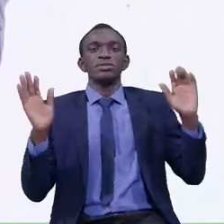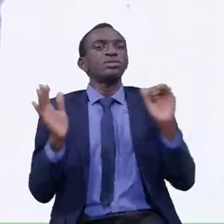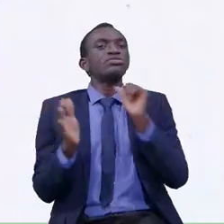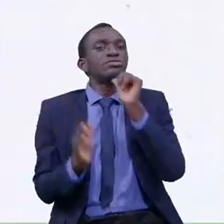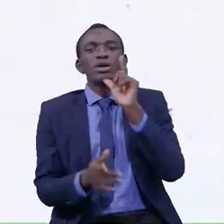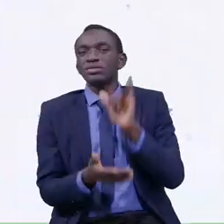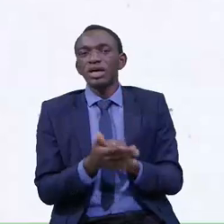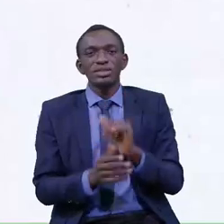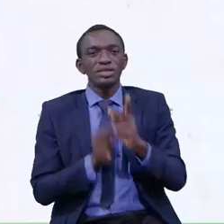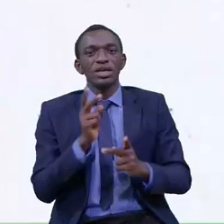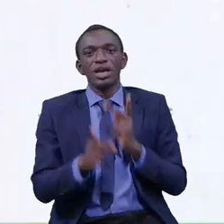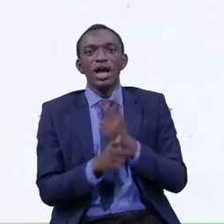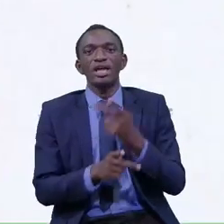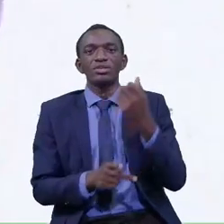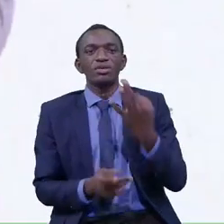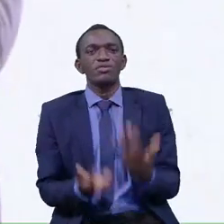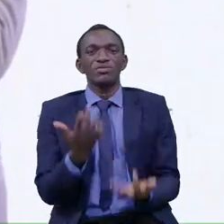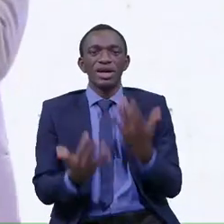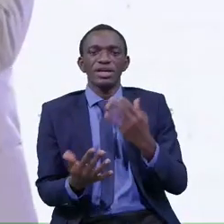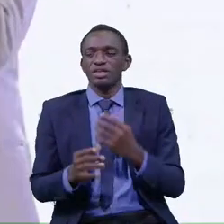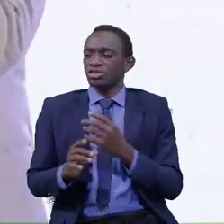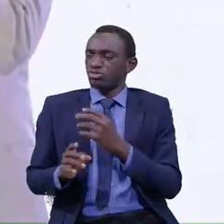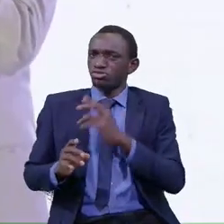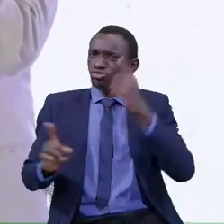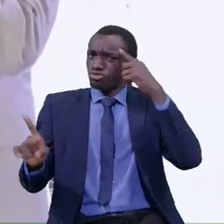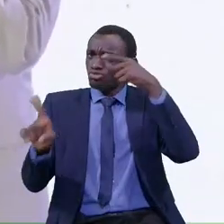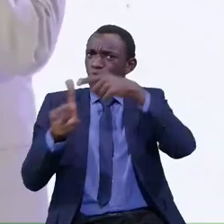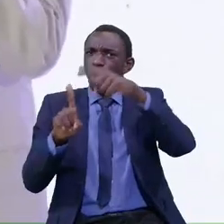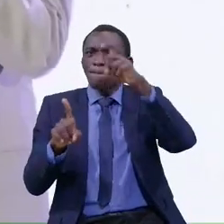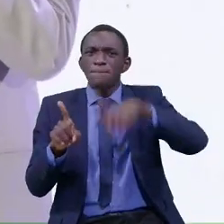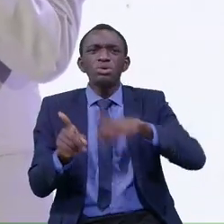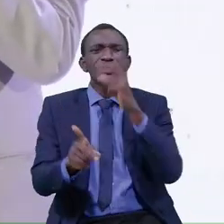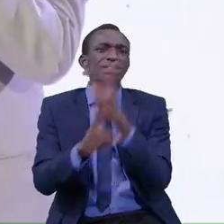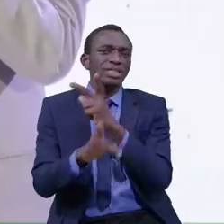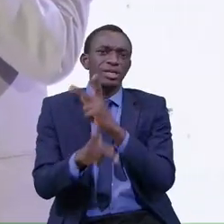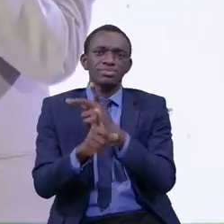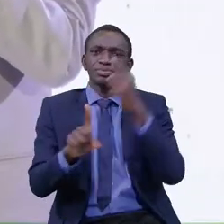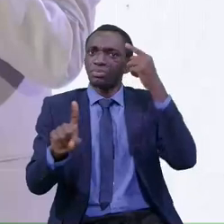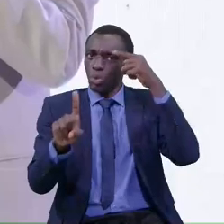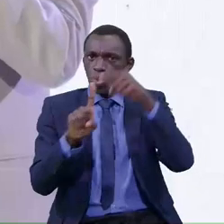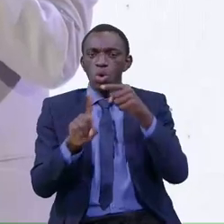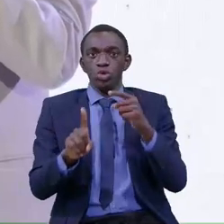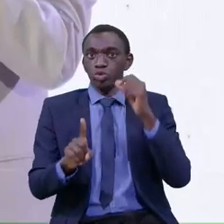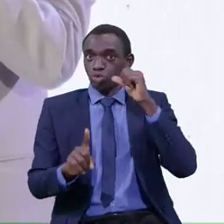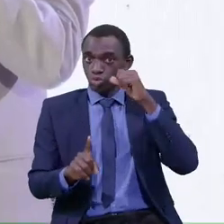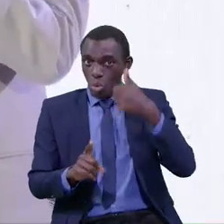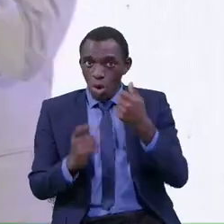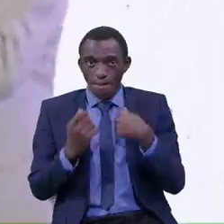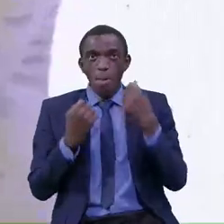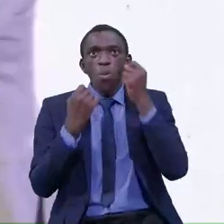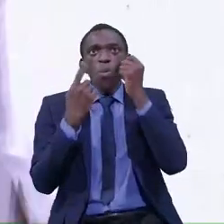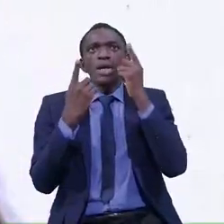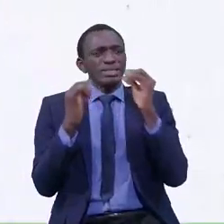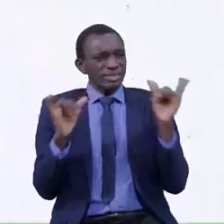de ce type de feu. Le feu, les buts durables. J'ai un but maintenant. Demain, je me réveille et j'ai